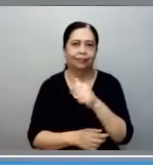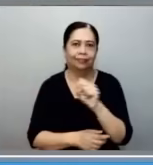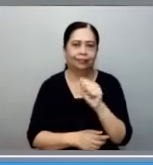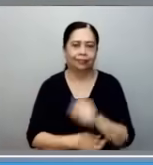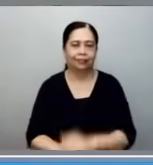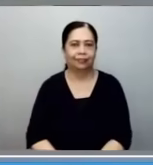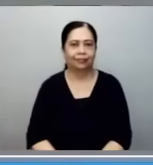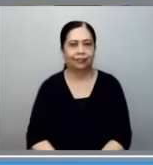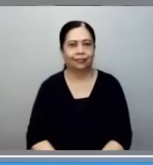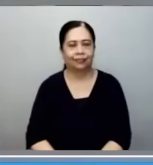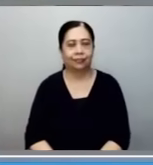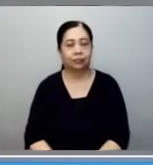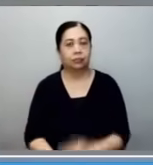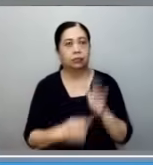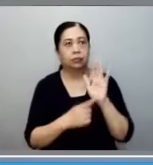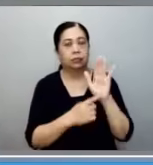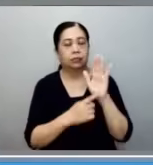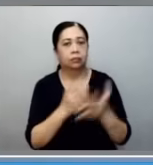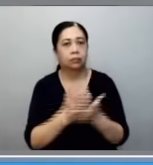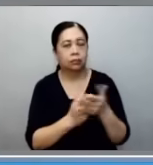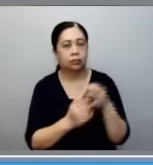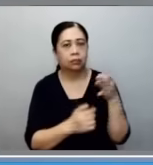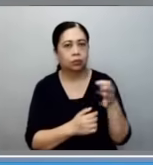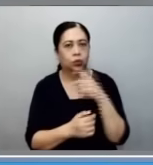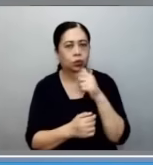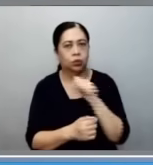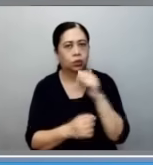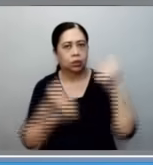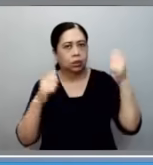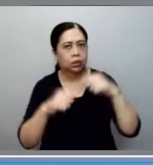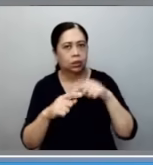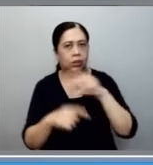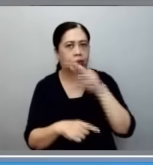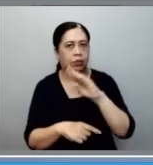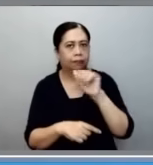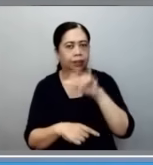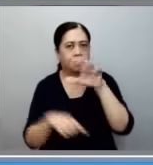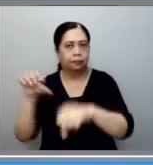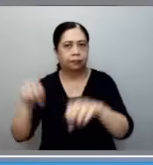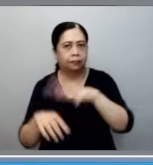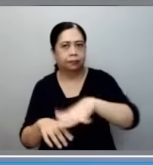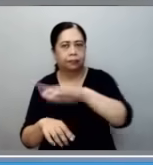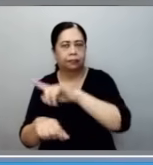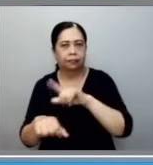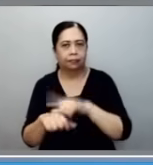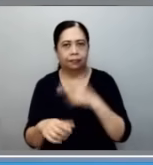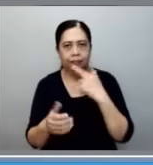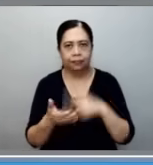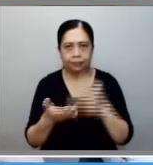Muling nagkilos protesta ang ilang mangingisda na tutol sa reclamation sa Manila Bay. May ulat on the spot si Maki Pulido.